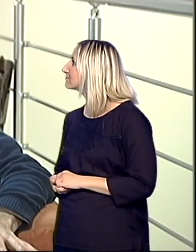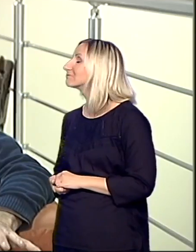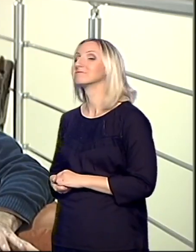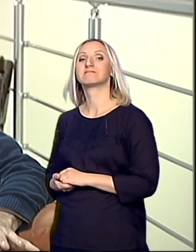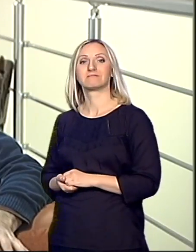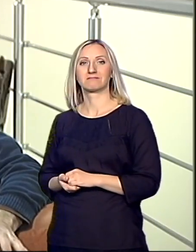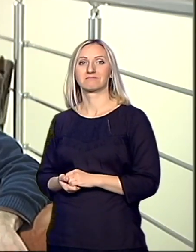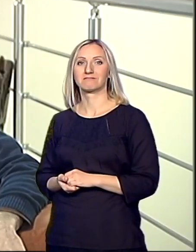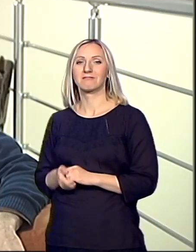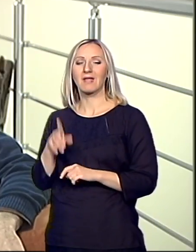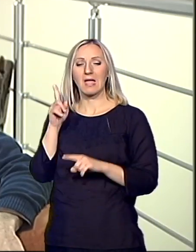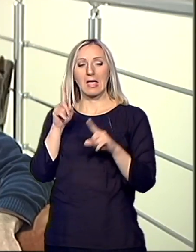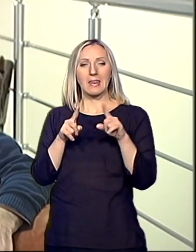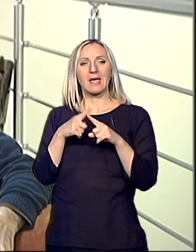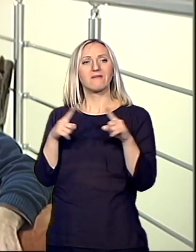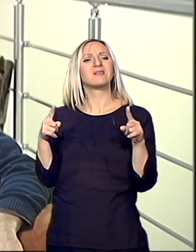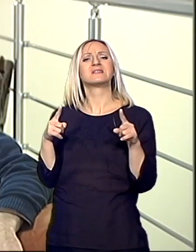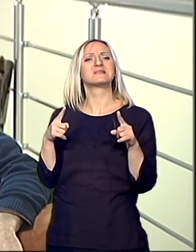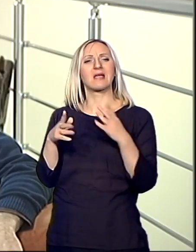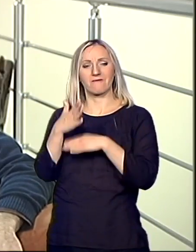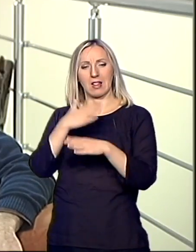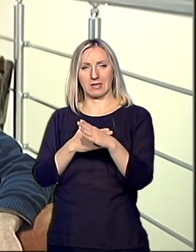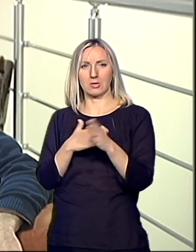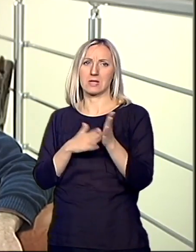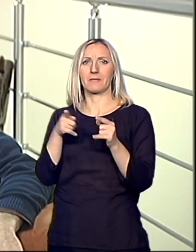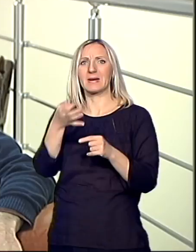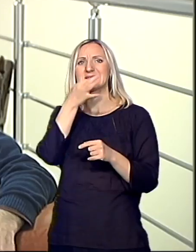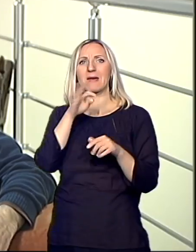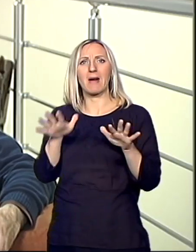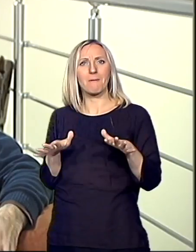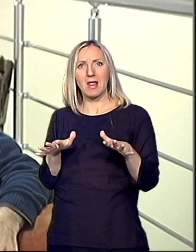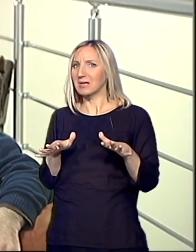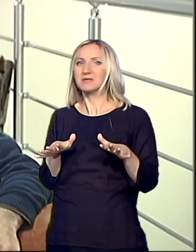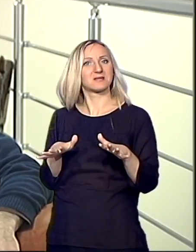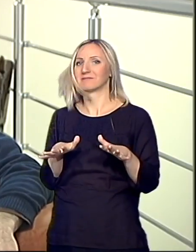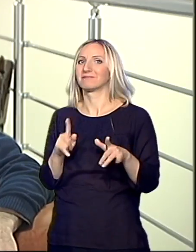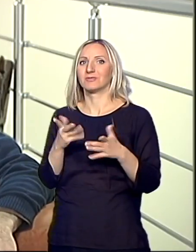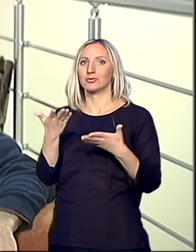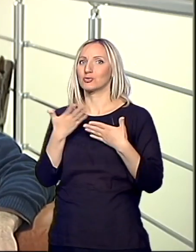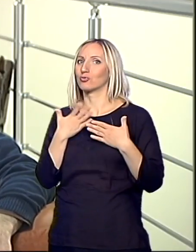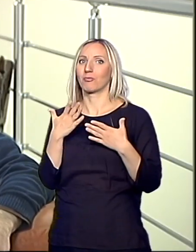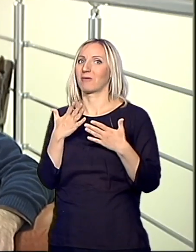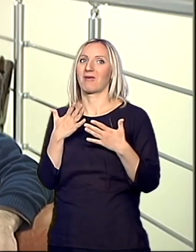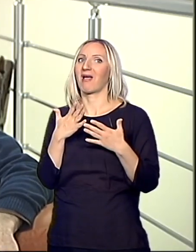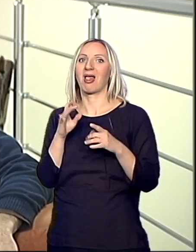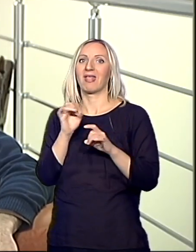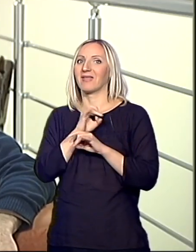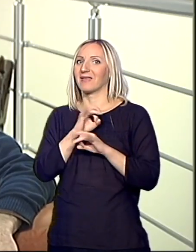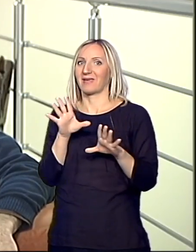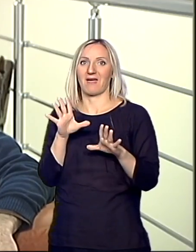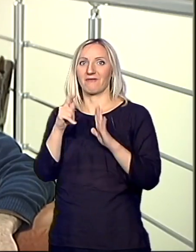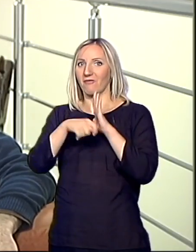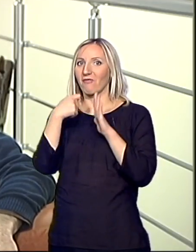Međutim, neke vrste invalidnosti, kao što je cerebralna paraliza, nisu uopšte dobijale tretman u filmovima nigde.